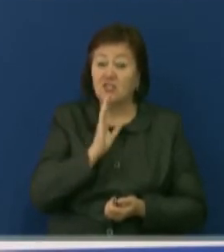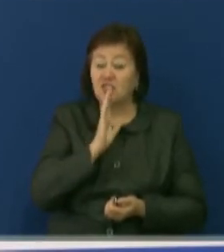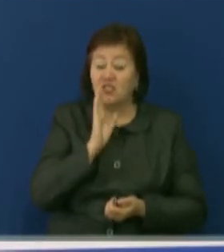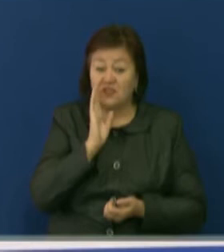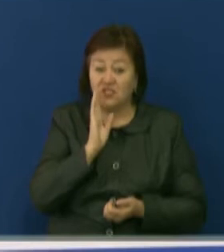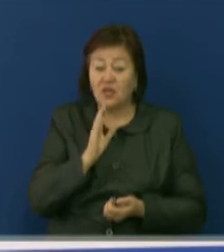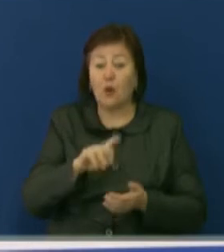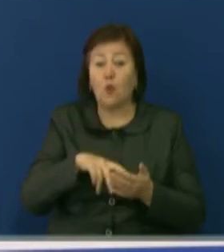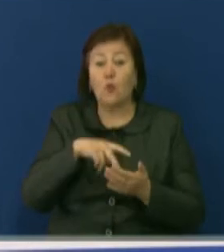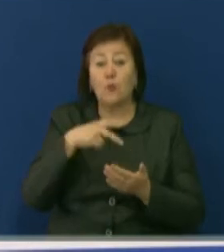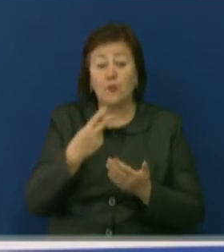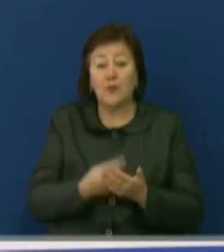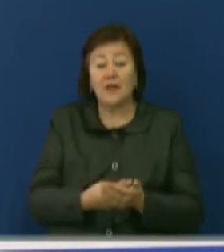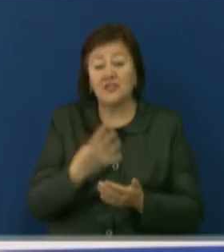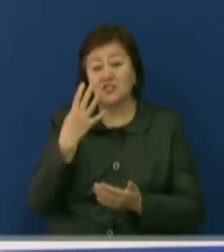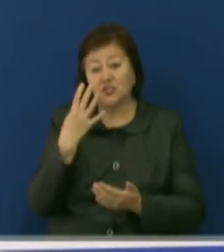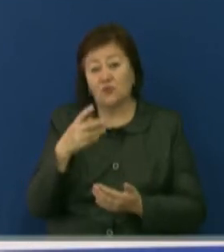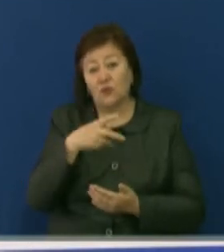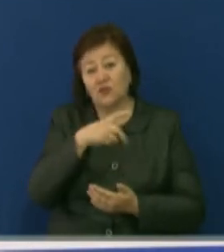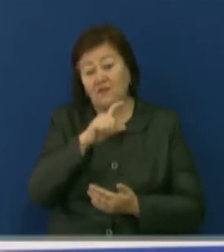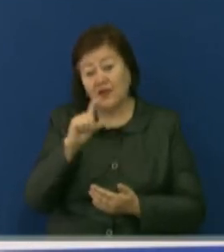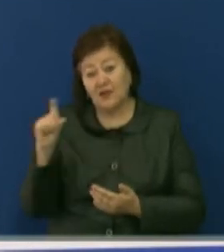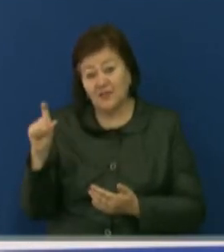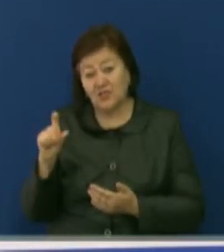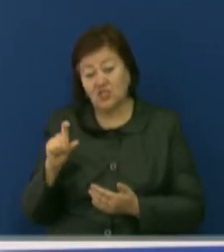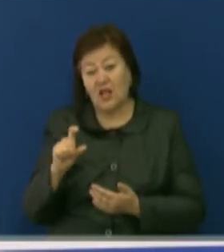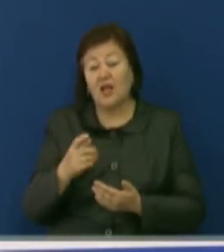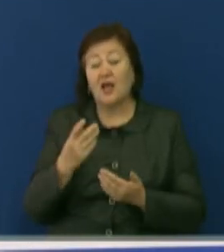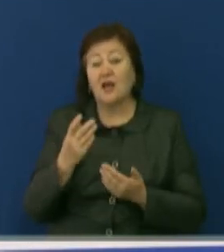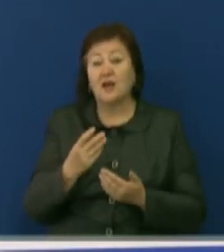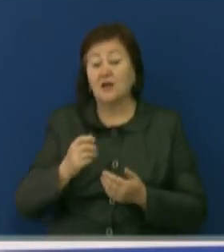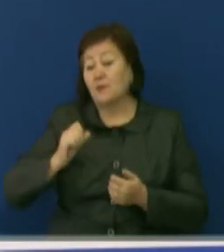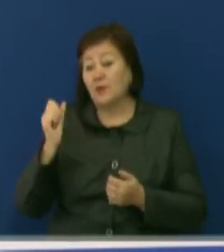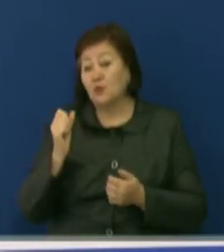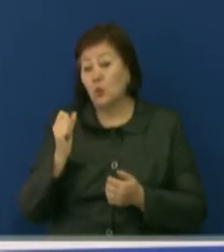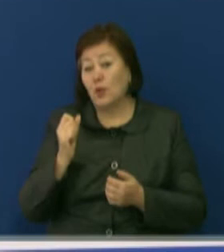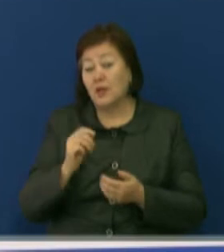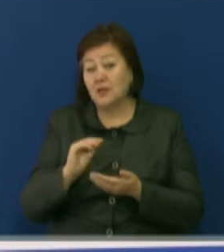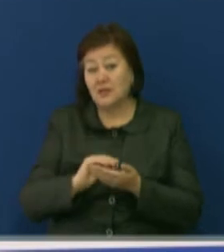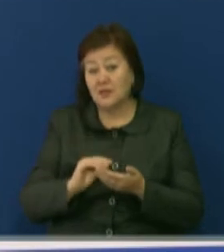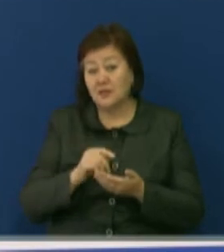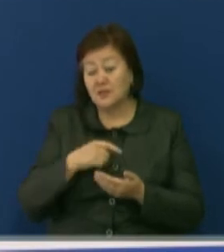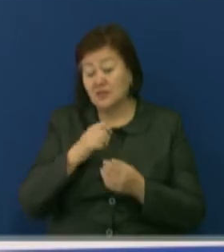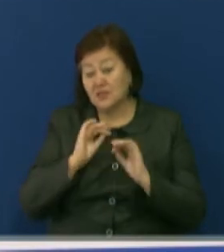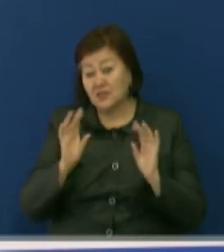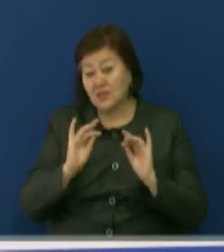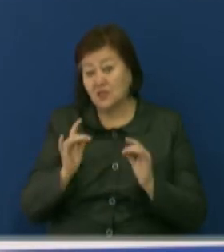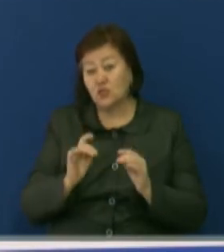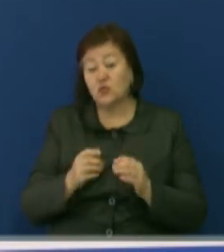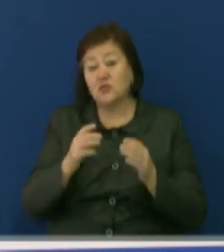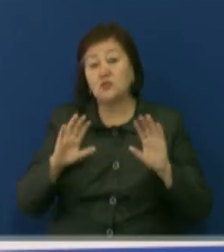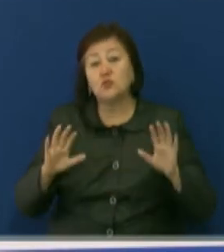Оқыс оқиға Семей қаласындағы Затаевич көшесінде болған. Құрбысының айтуынша жазатайым оқиға терезелерді жуып жатқан кезде